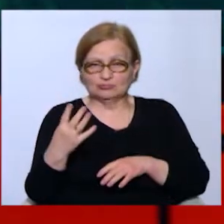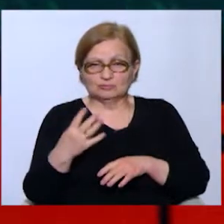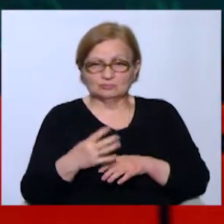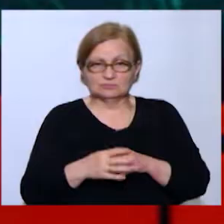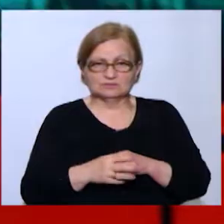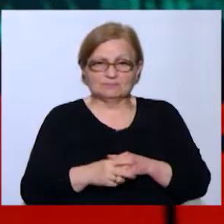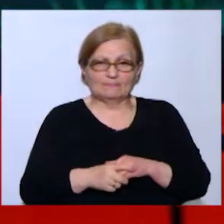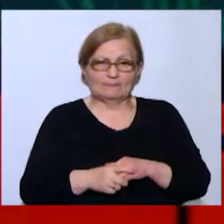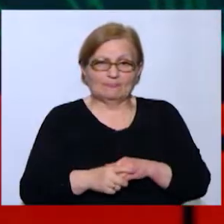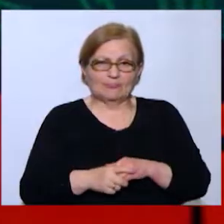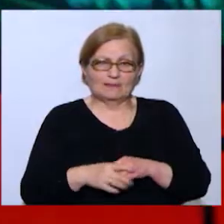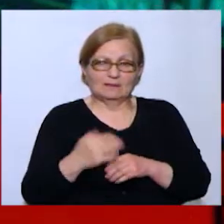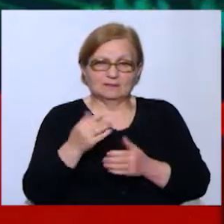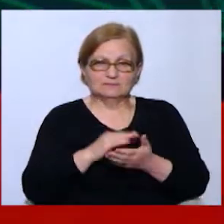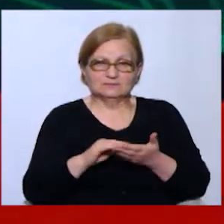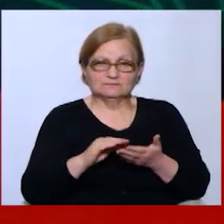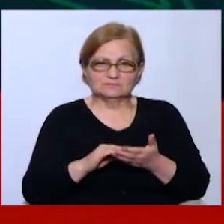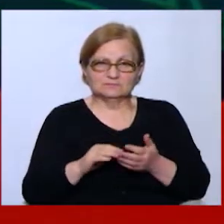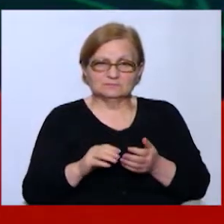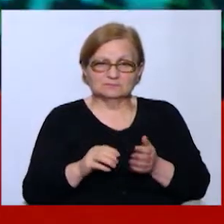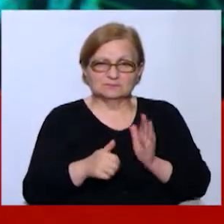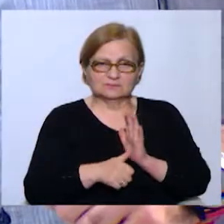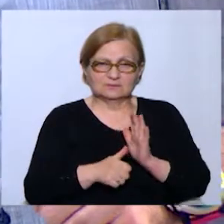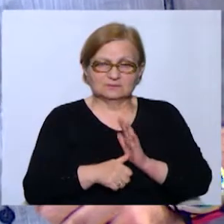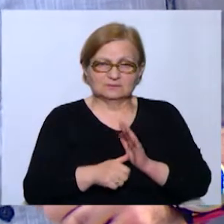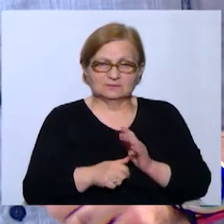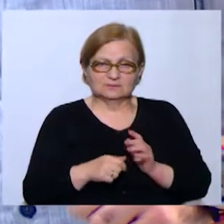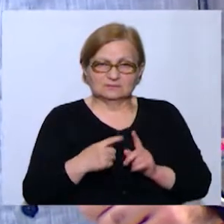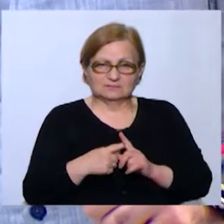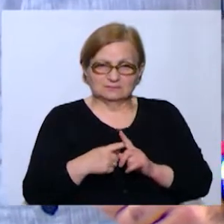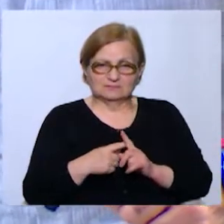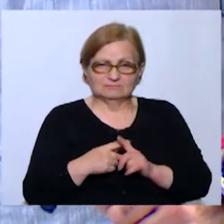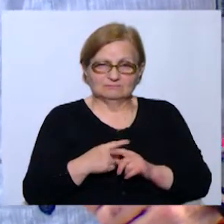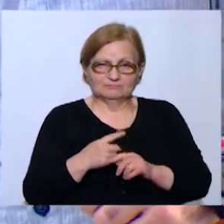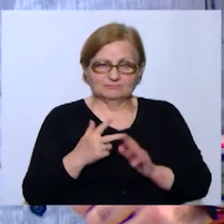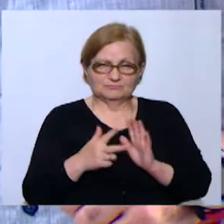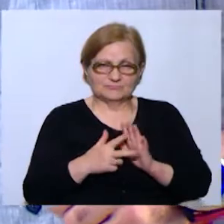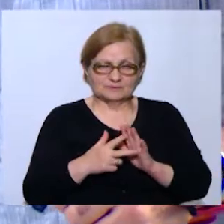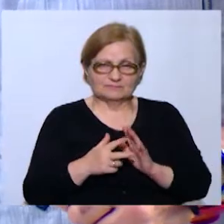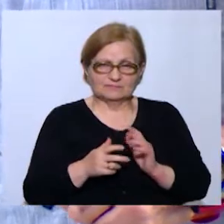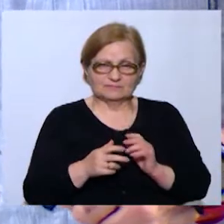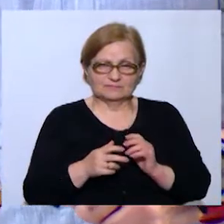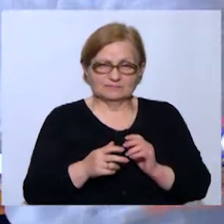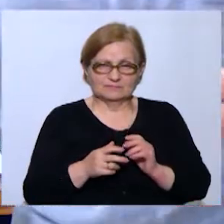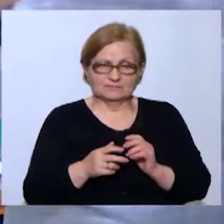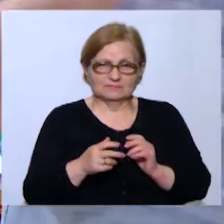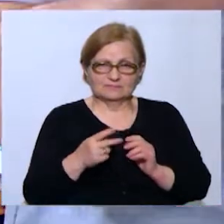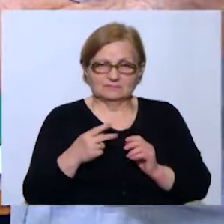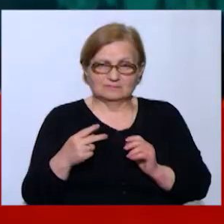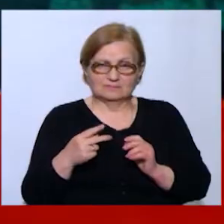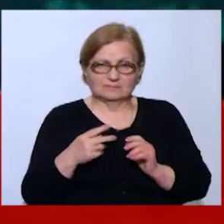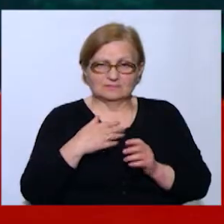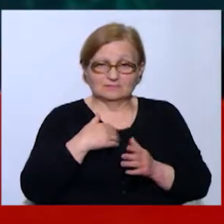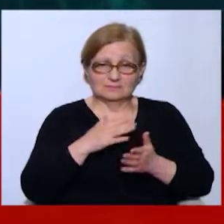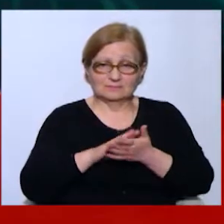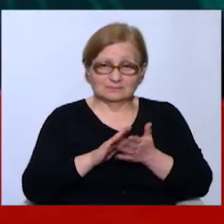კარგი. აბა დავწეროთ 6 დავუმატოთ 8. ჩვენი